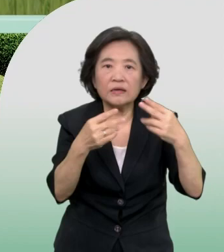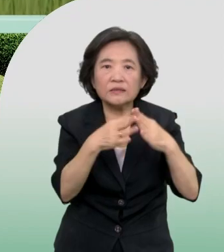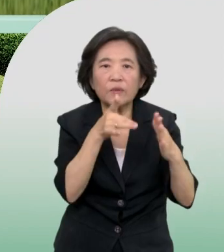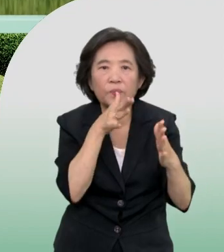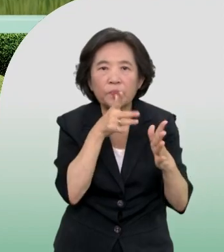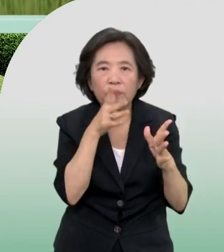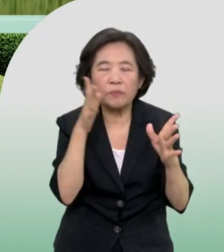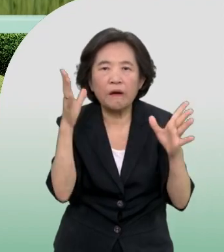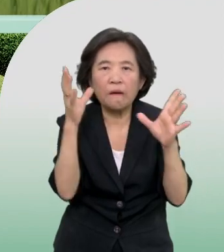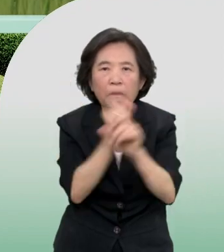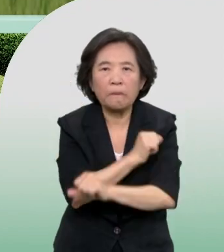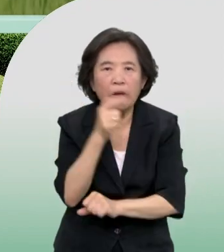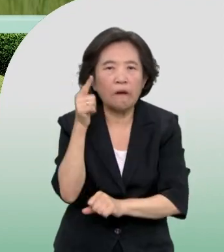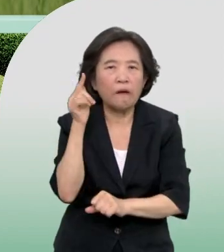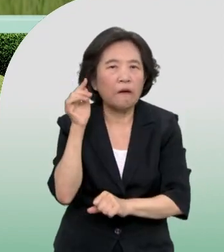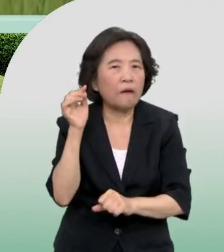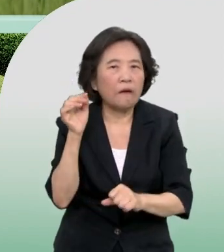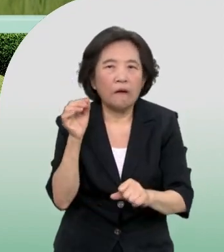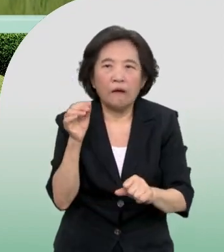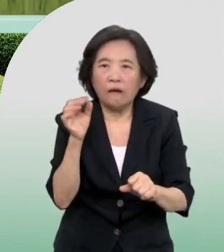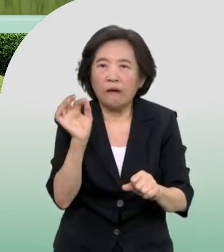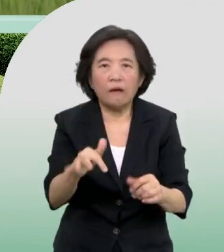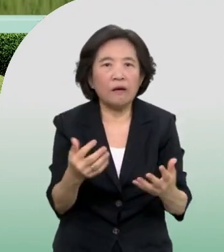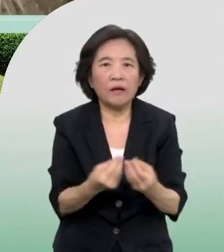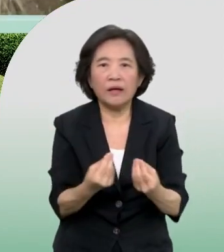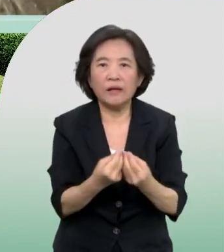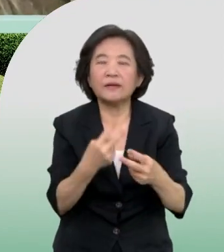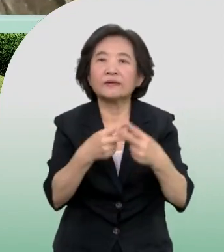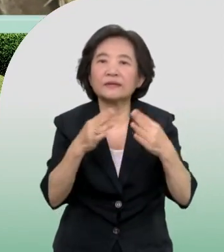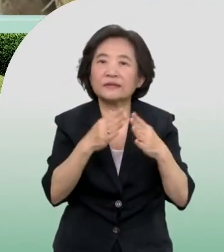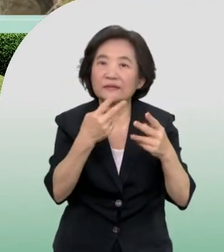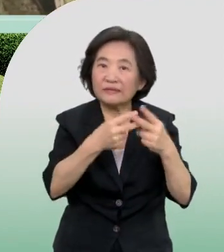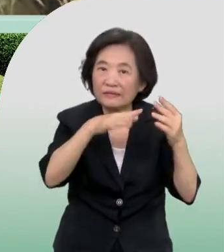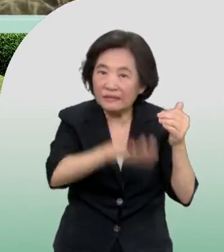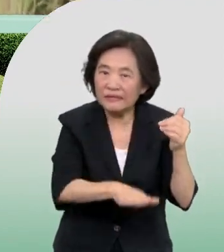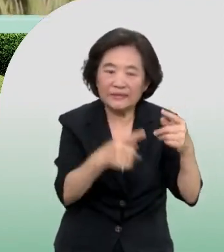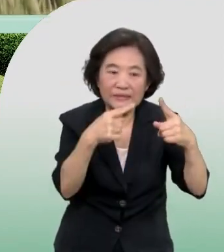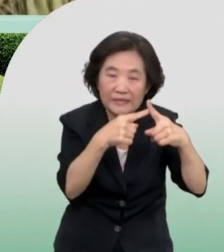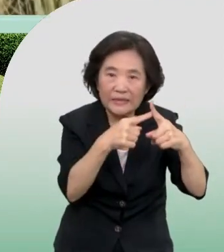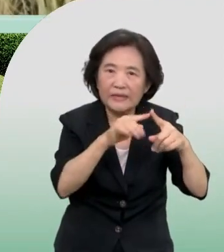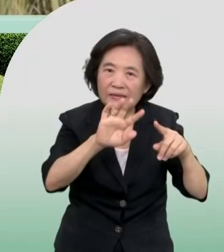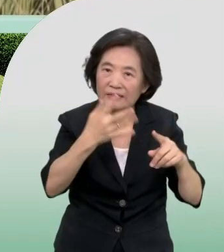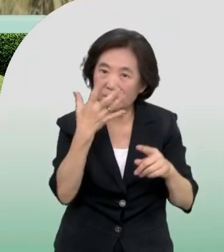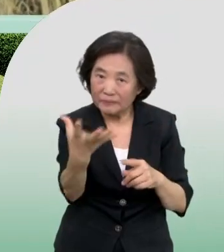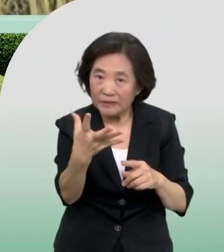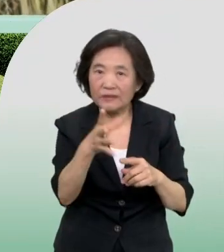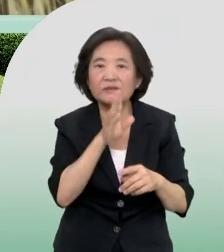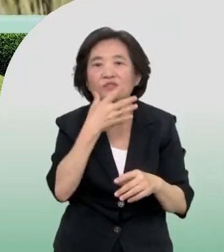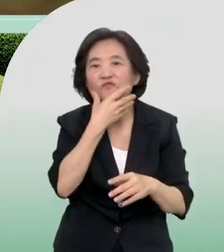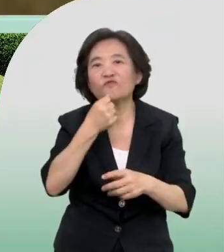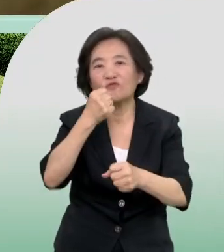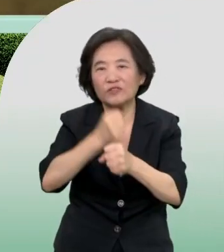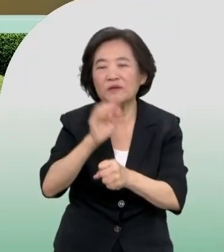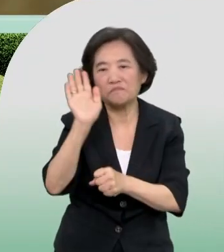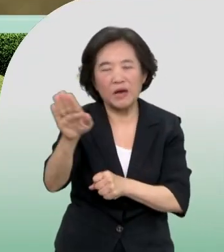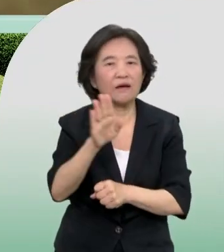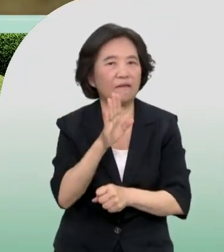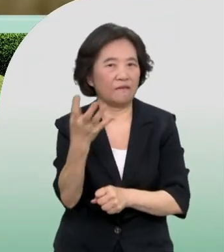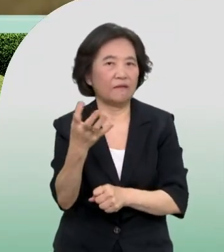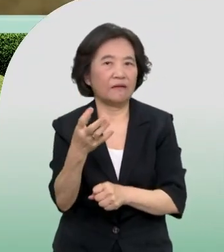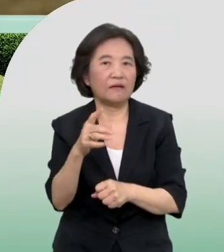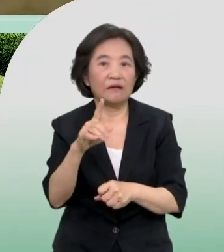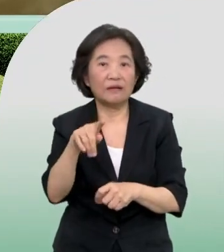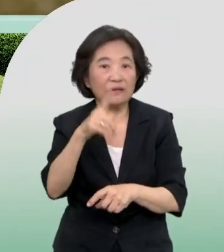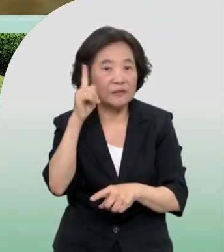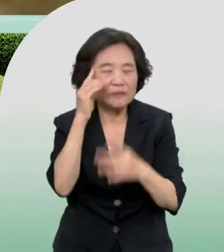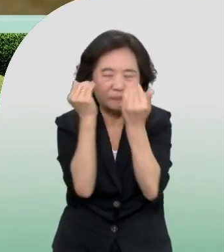法流失都非常的急。据说台湾系学大的行业，差不多就会福建势力较多，台地也